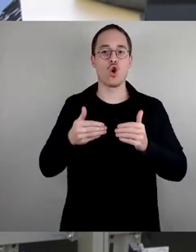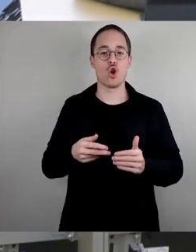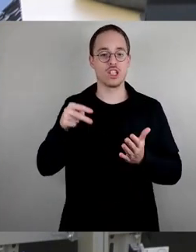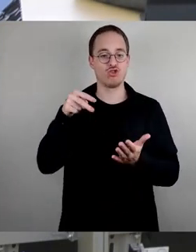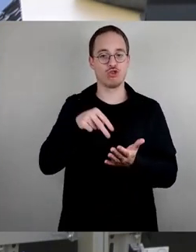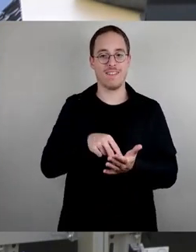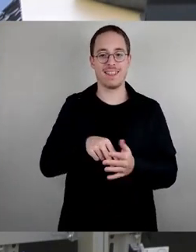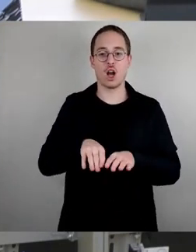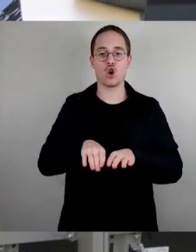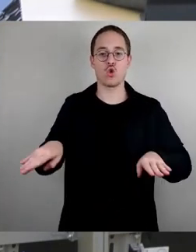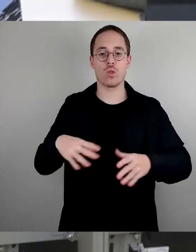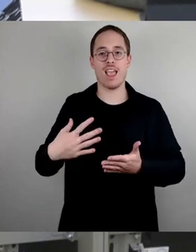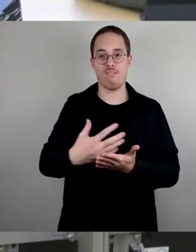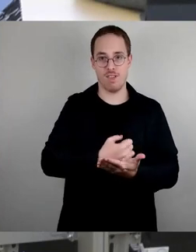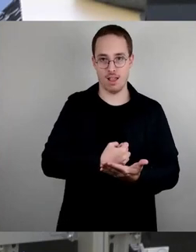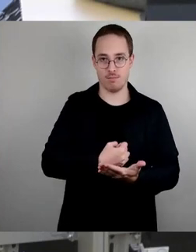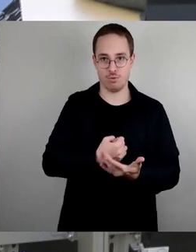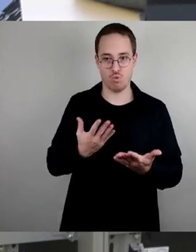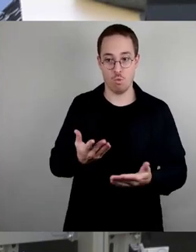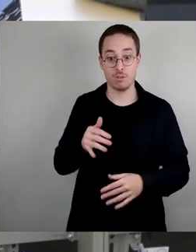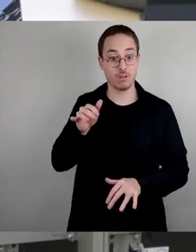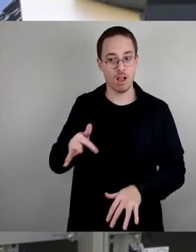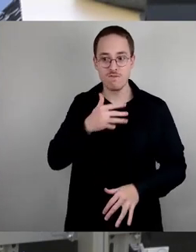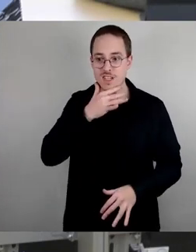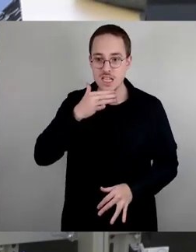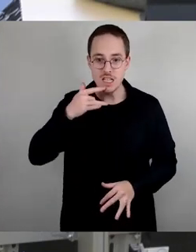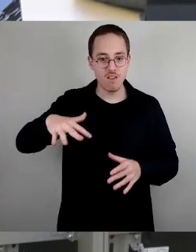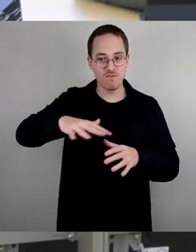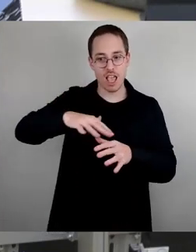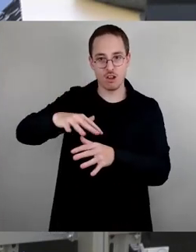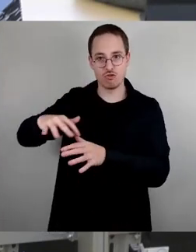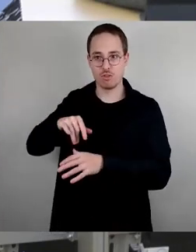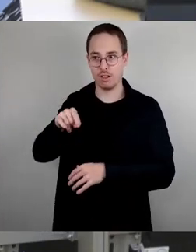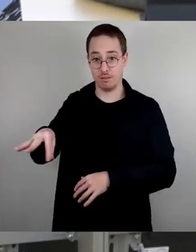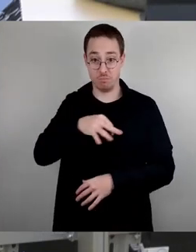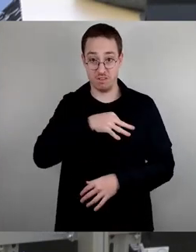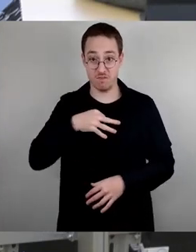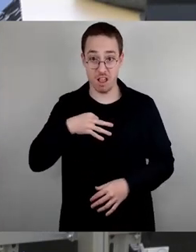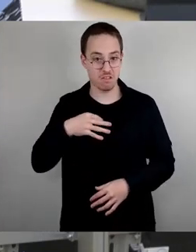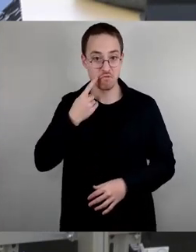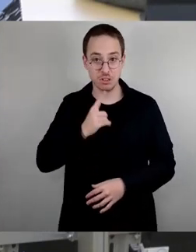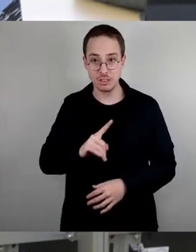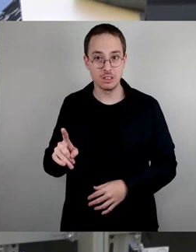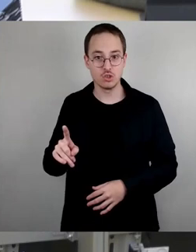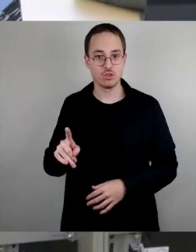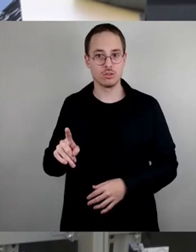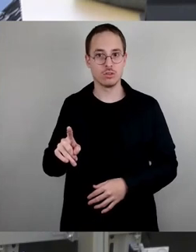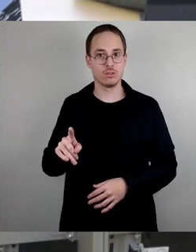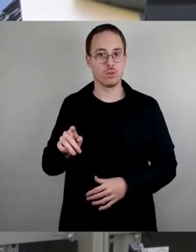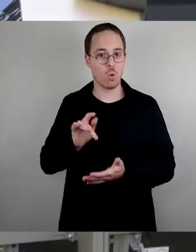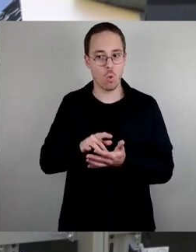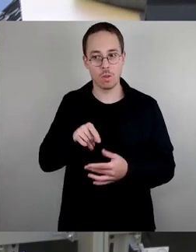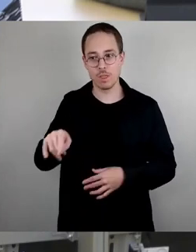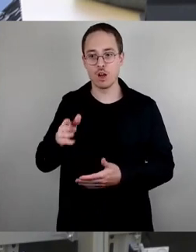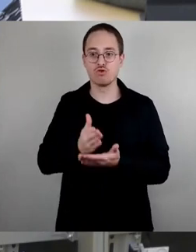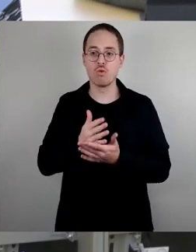auf die Idee kommen, dass das Privatflächen sind. Die sind nämlich schon längst genutzt, zum Beispiel für Fußwege. Und die Eigentümer haben ihre Zäune schon